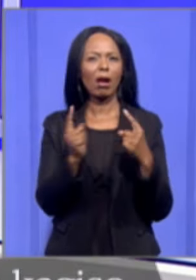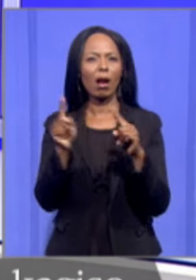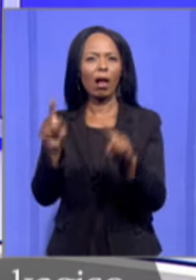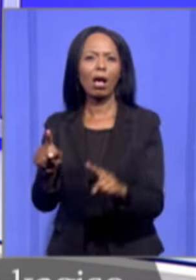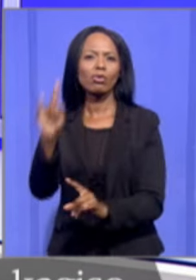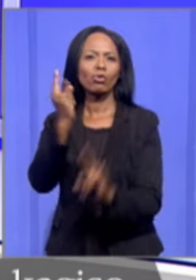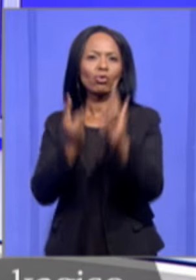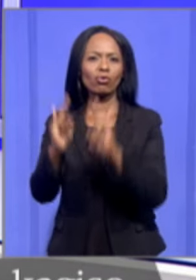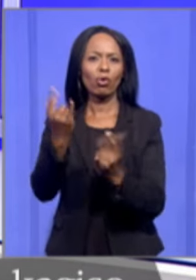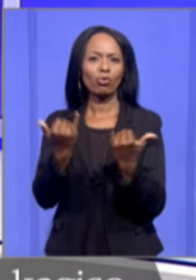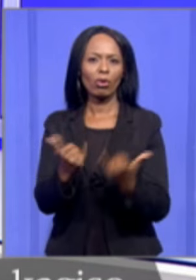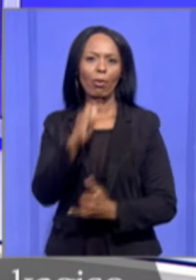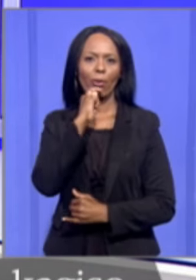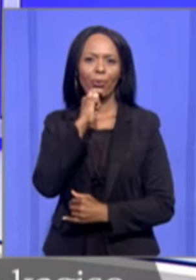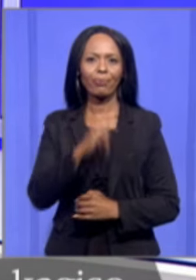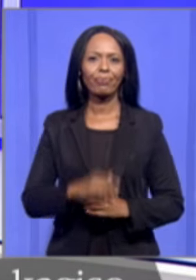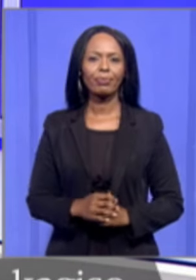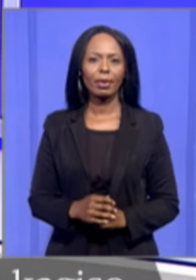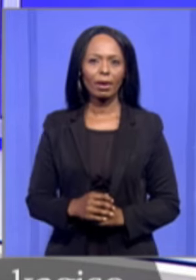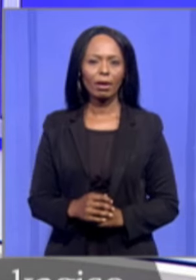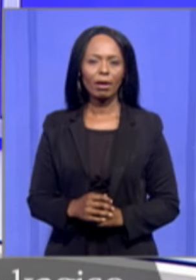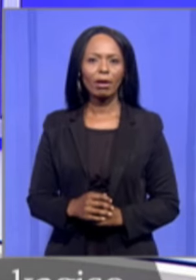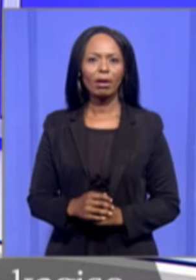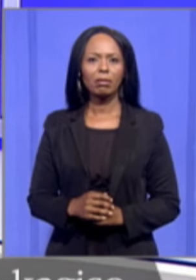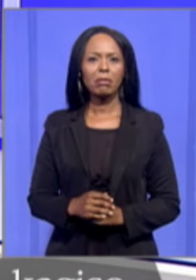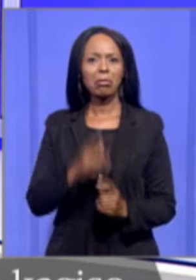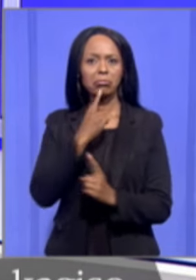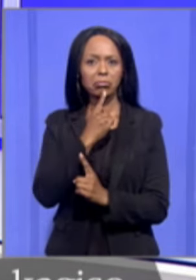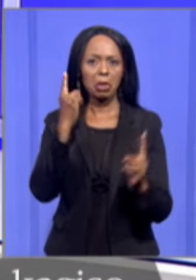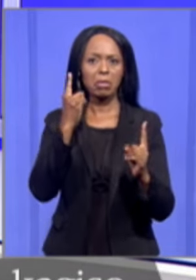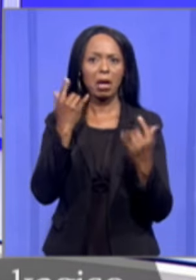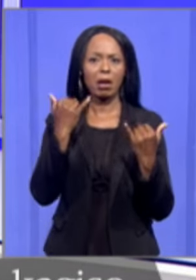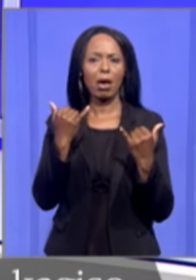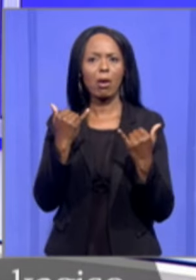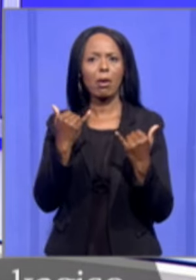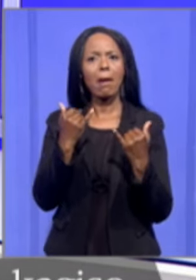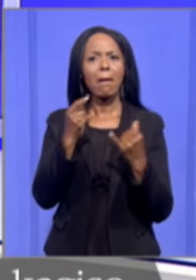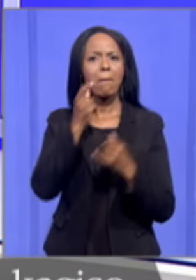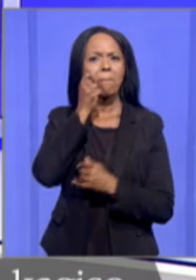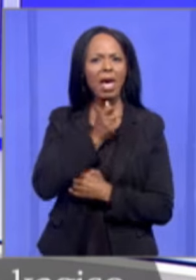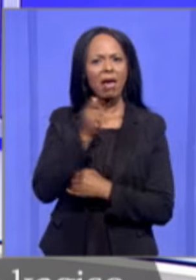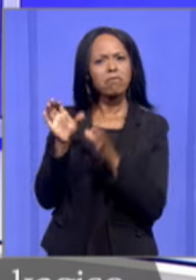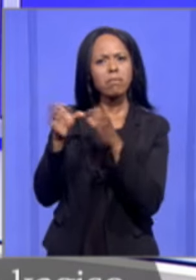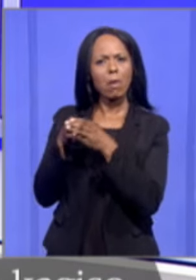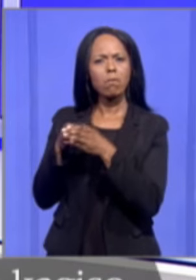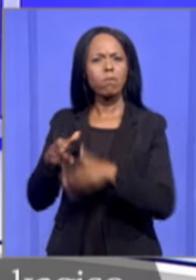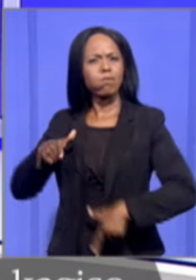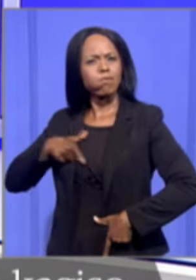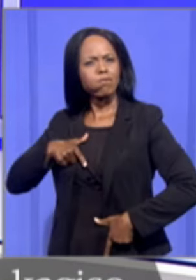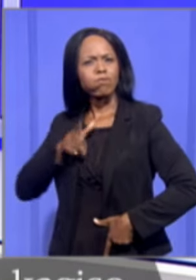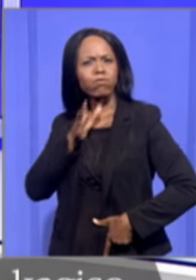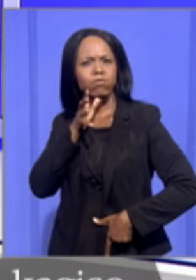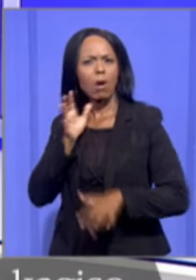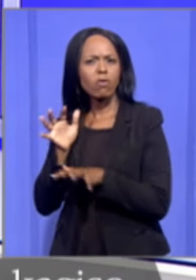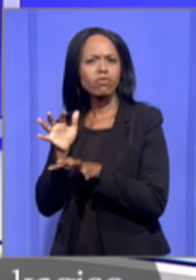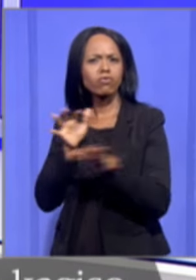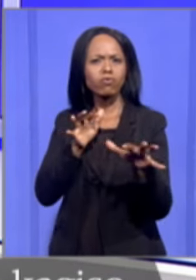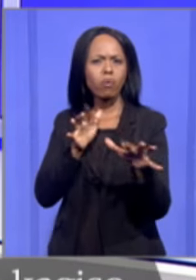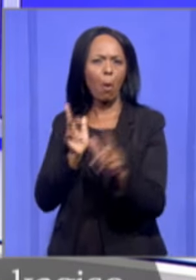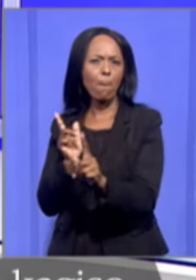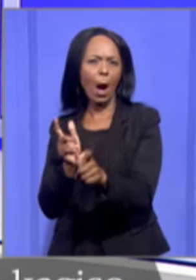toropong eo go sa legale gompieno. Go be go a setlhopha sa banna ba ba neng ba tlhometse thata ba tsene ka toropo le